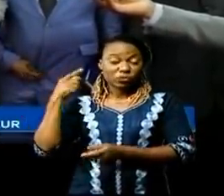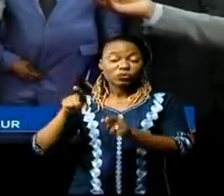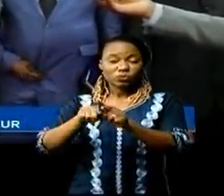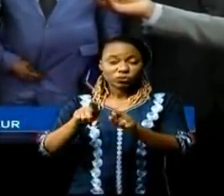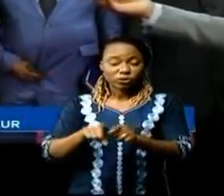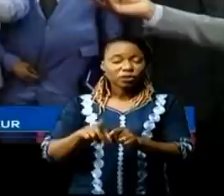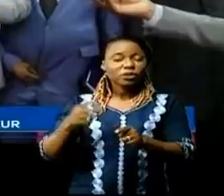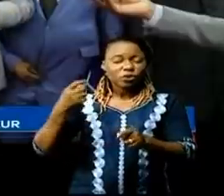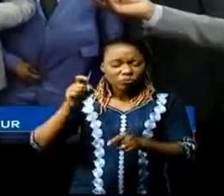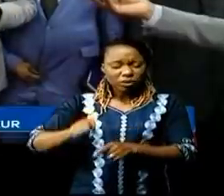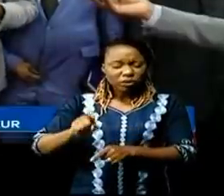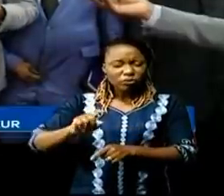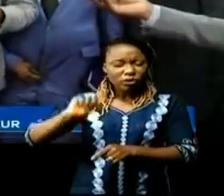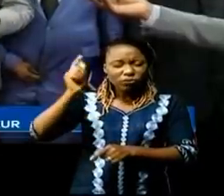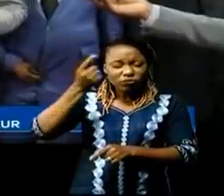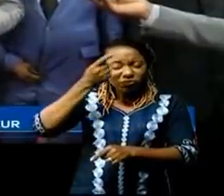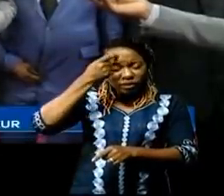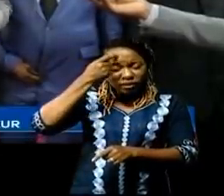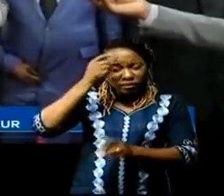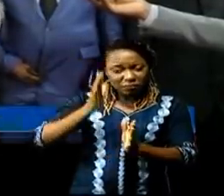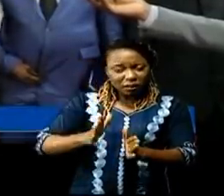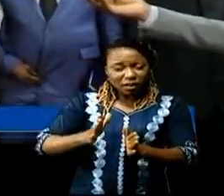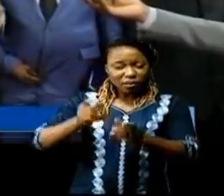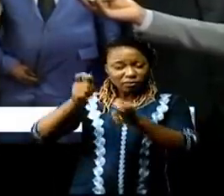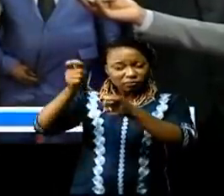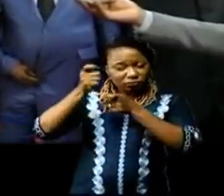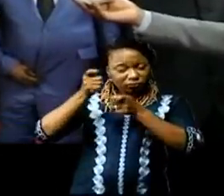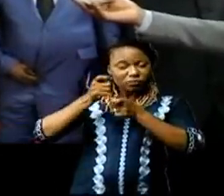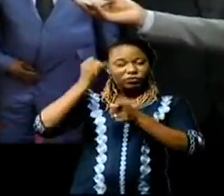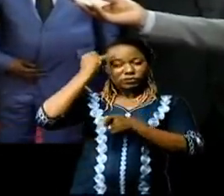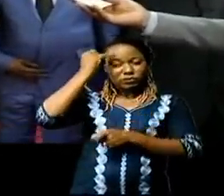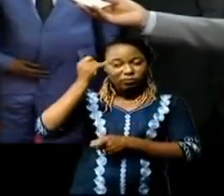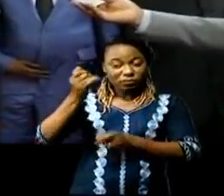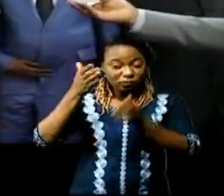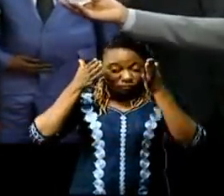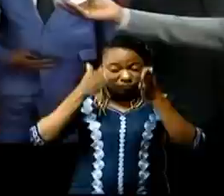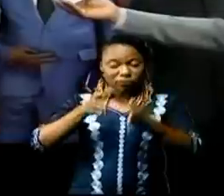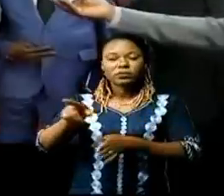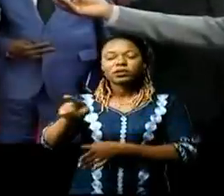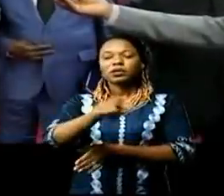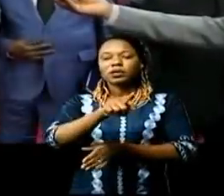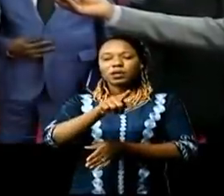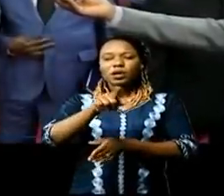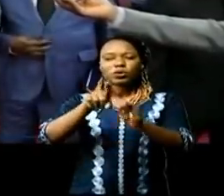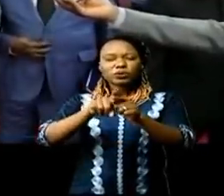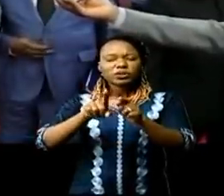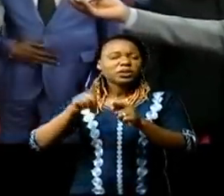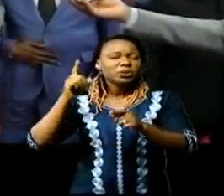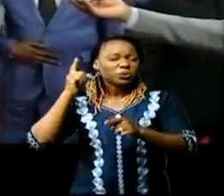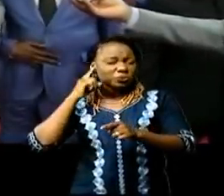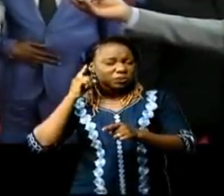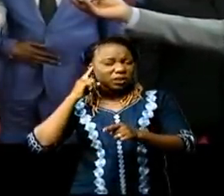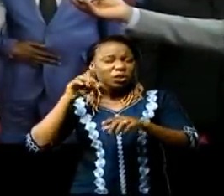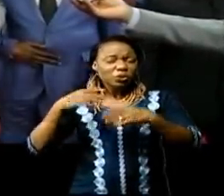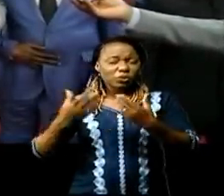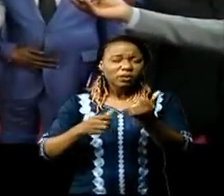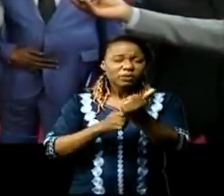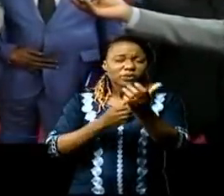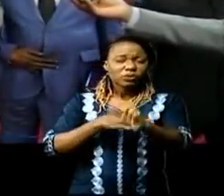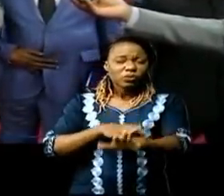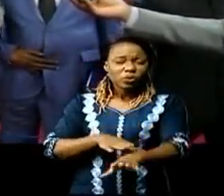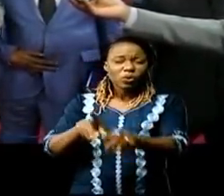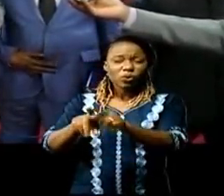gouvernement devrait attirer, disons, son attention sur cette affaire-là, qui nous coûte des vies humaines. Il y a un déficit